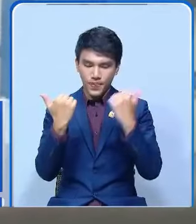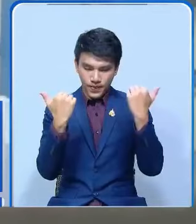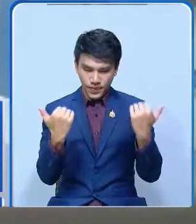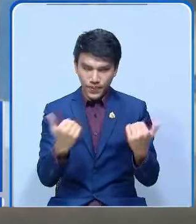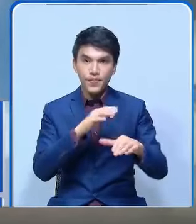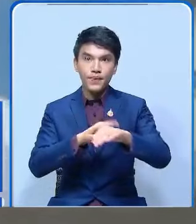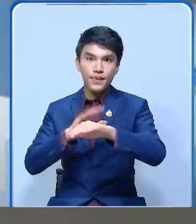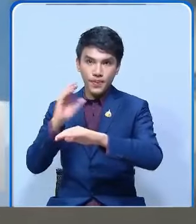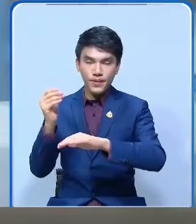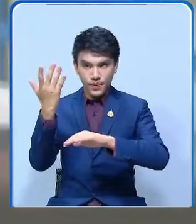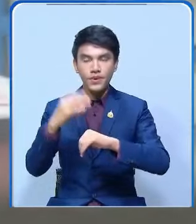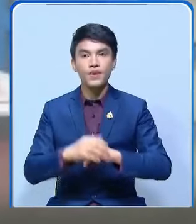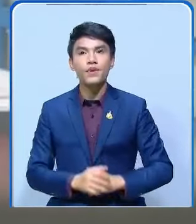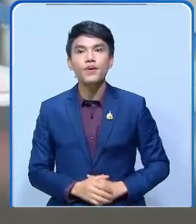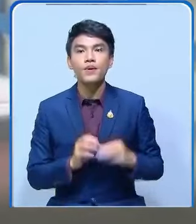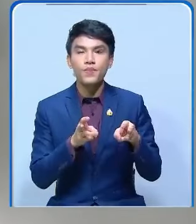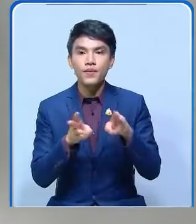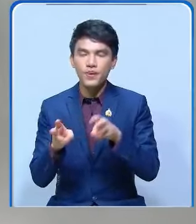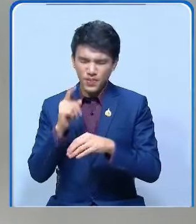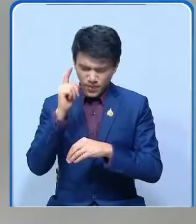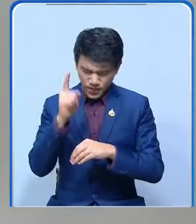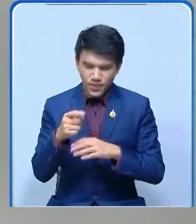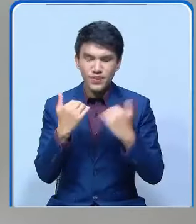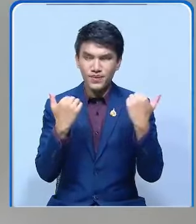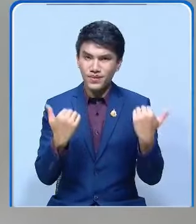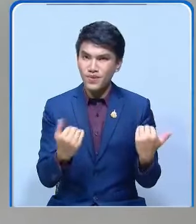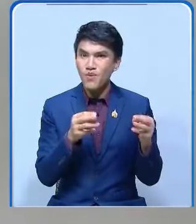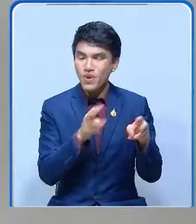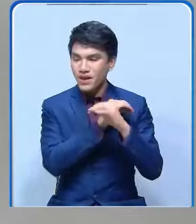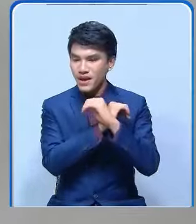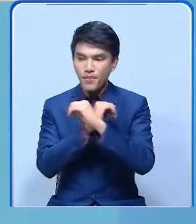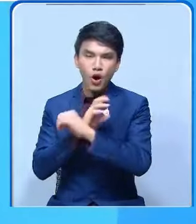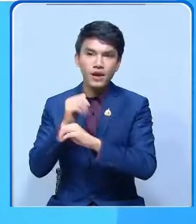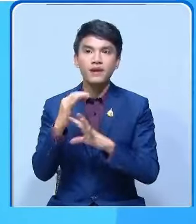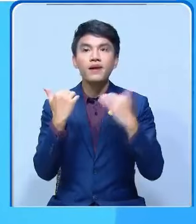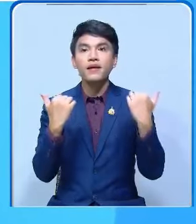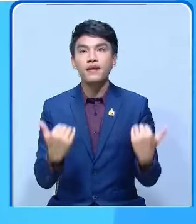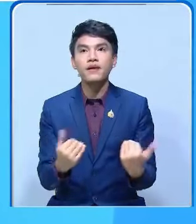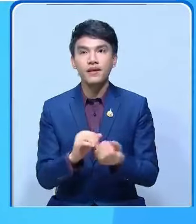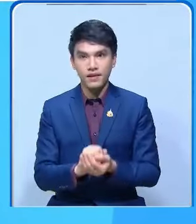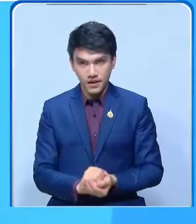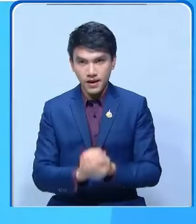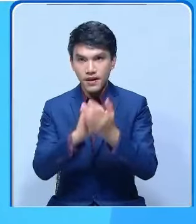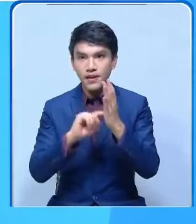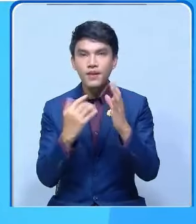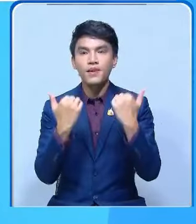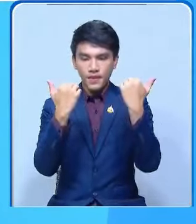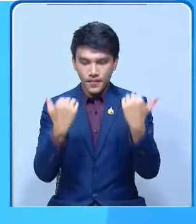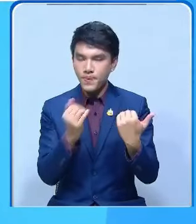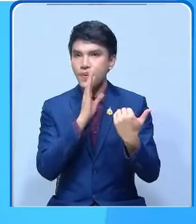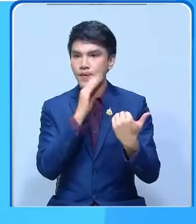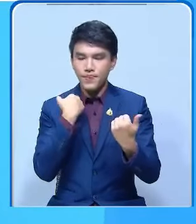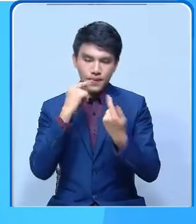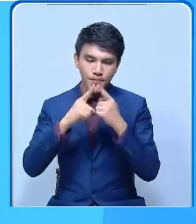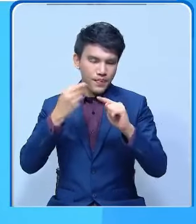ทาหรณ์เลยนะคะ คือ วิธีการเอาจริงนะวิธีการป้องกันที่ดีที่สุดมันตั้งแต่ต้นทางเลยอ่ะสมมุติว่าเห็นมีเพื่อ